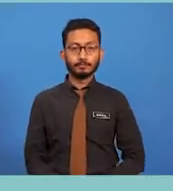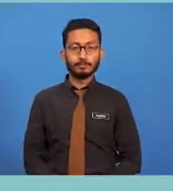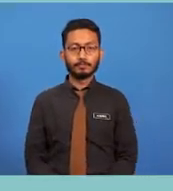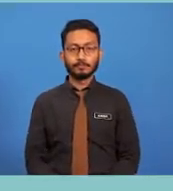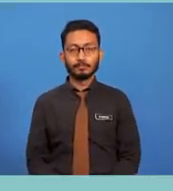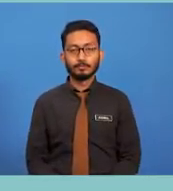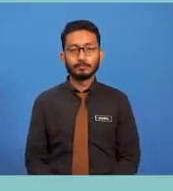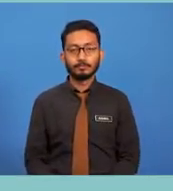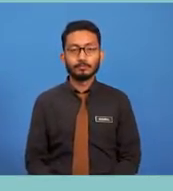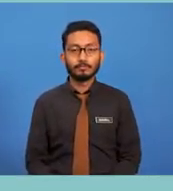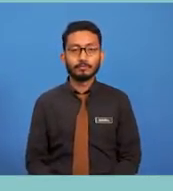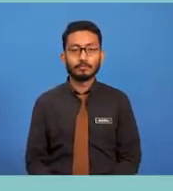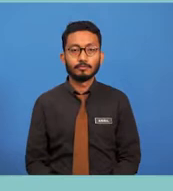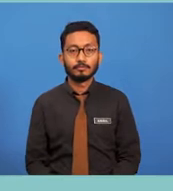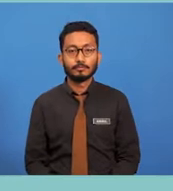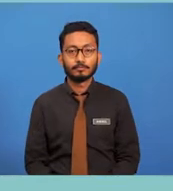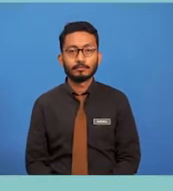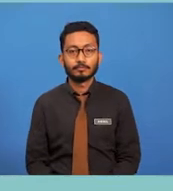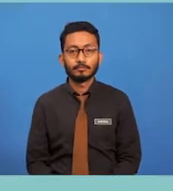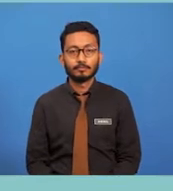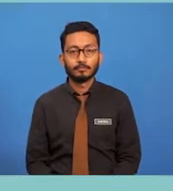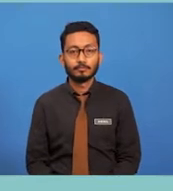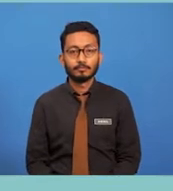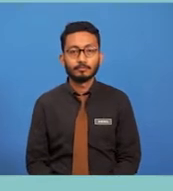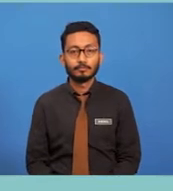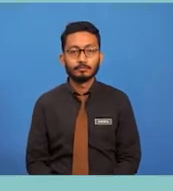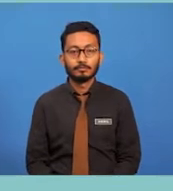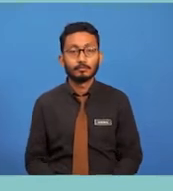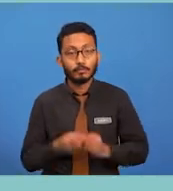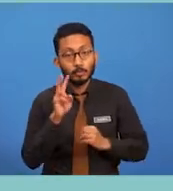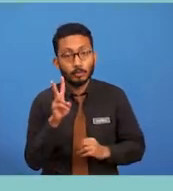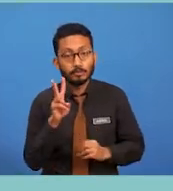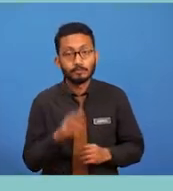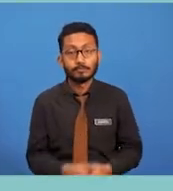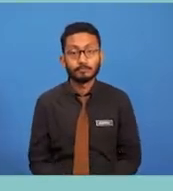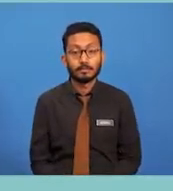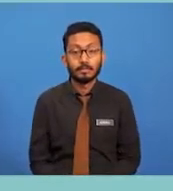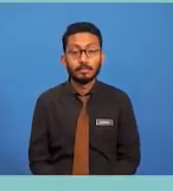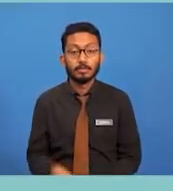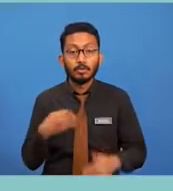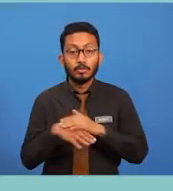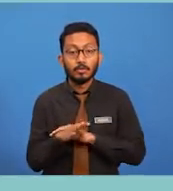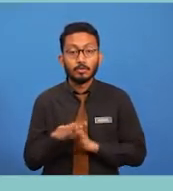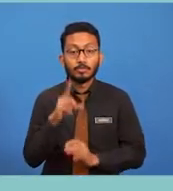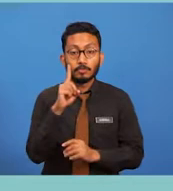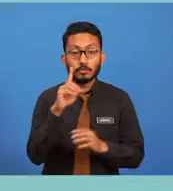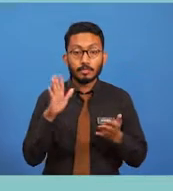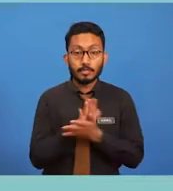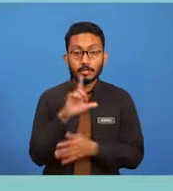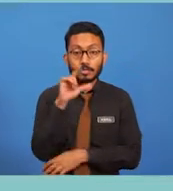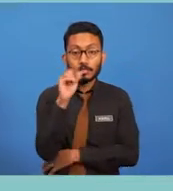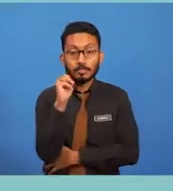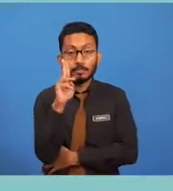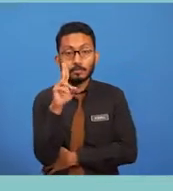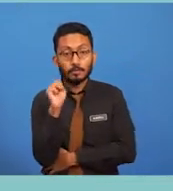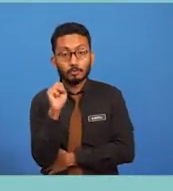Kedua, Masukkan sehelai kertas litmus merah